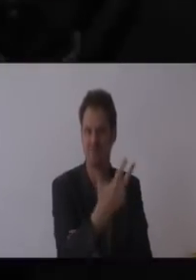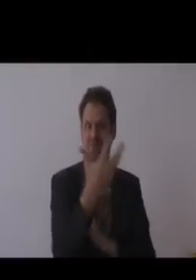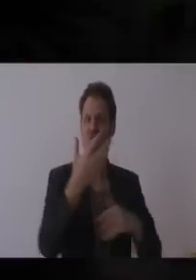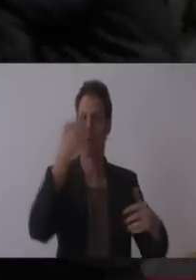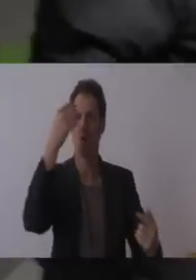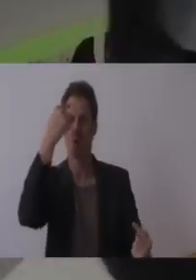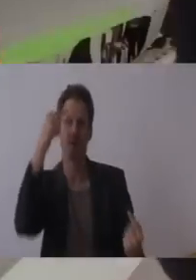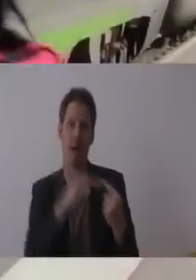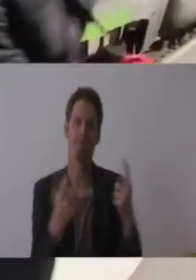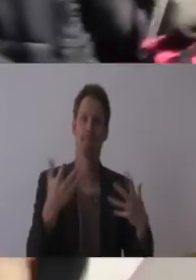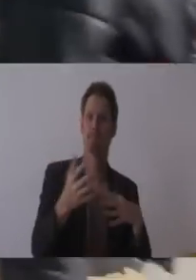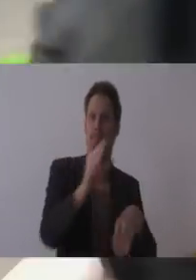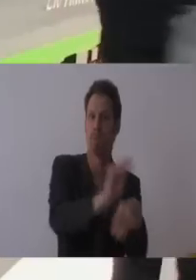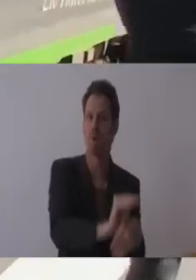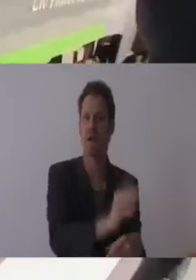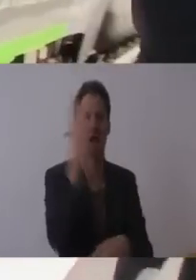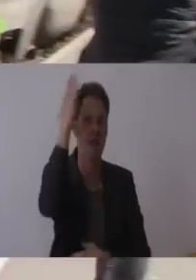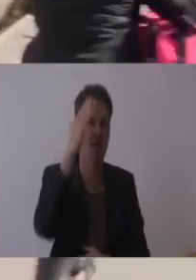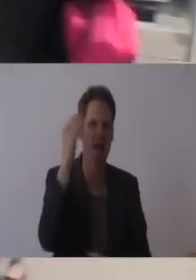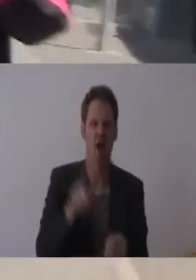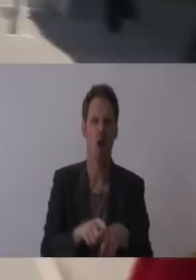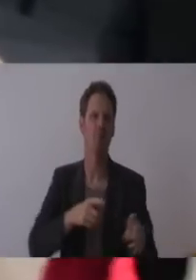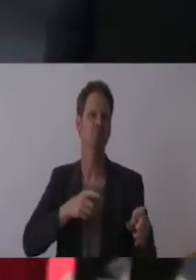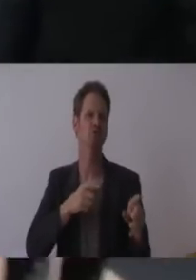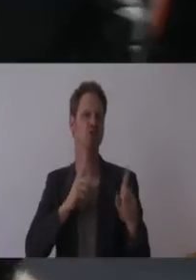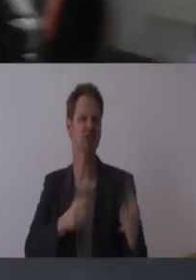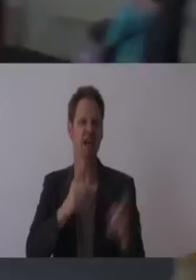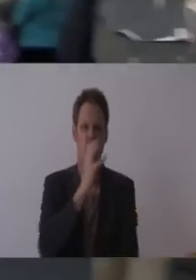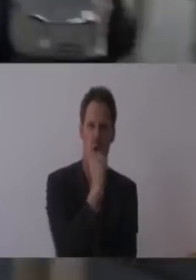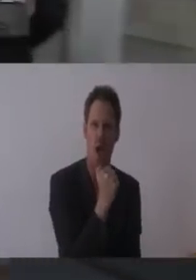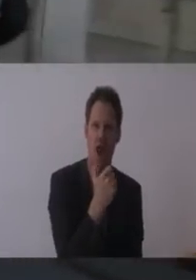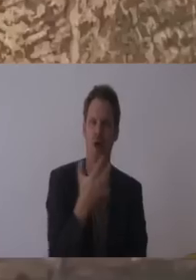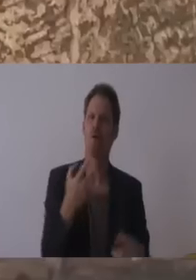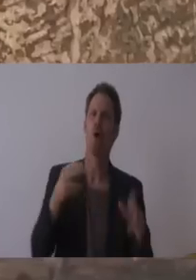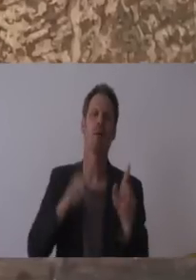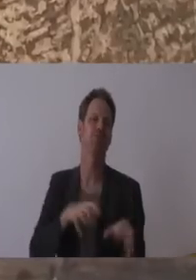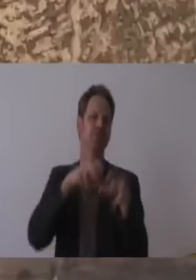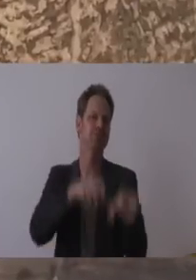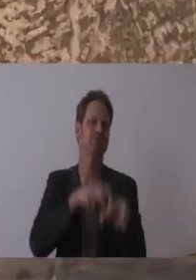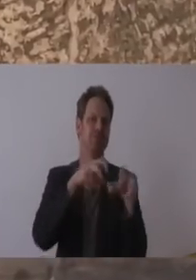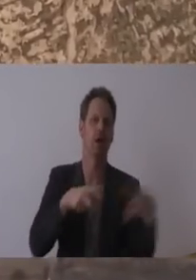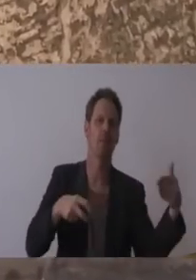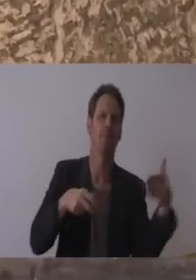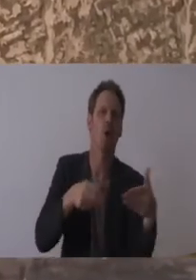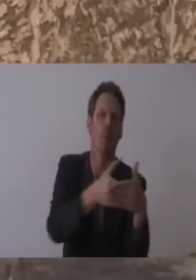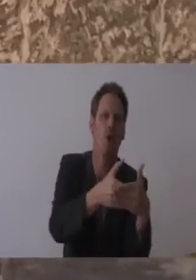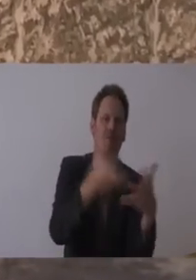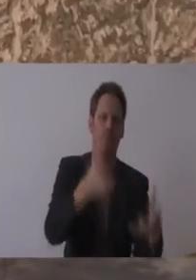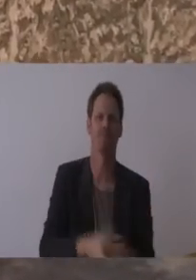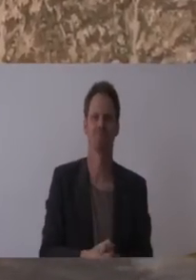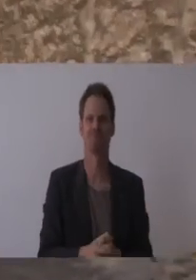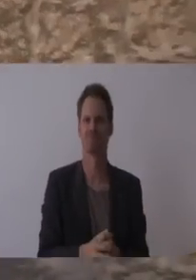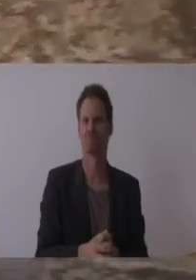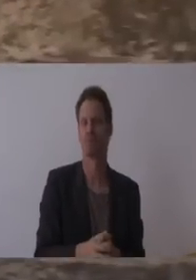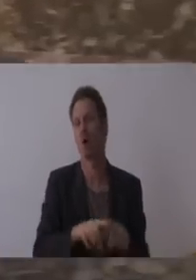avec succès et sans aucune violence. Celle-ci avait pour but de dénoncer la cruauté de la chasse à courre en perturbant le déroulement de ce plagiat